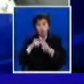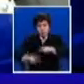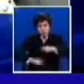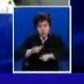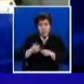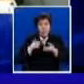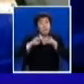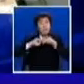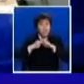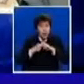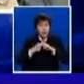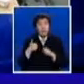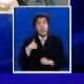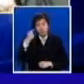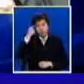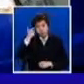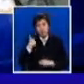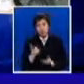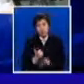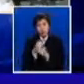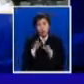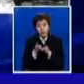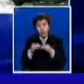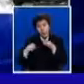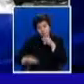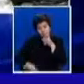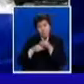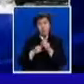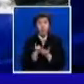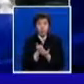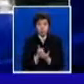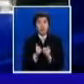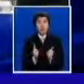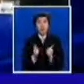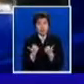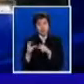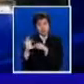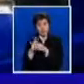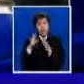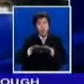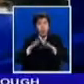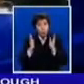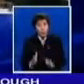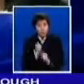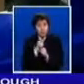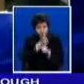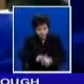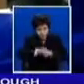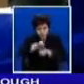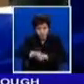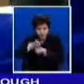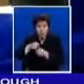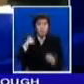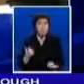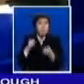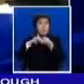นะครับเราก็จะใช้มาตรการแทรกแซงอย่างที่ได้กล่าวไปแล้วเกี่ยวข้องกับเกษตรกรเช่นเดียวกันครับก็คือเรื่องของภัยแล้ง